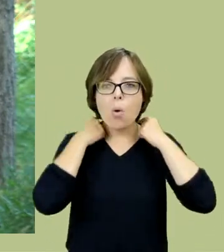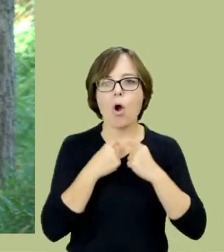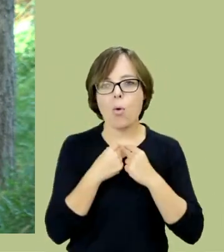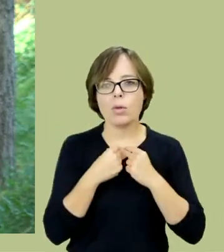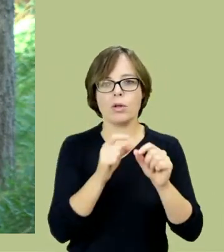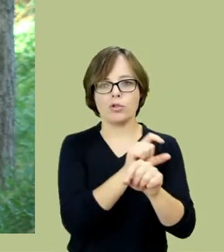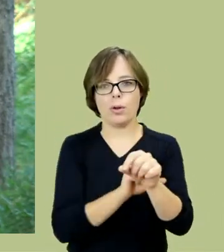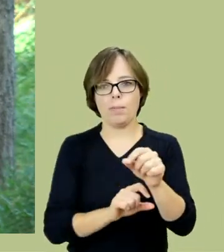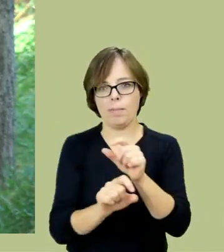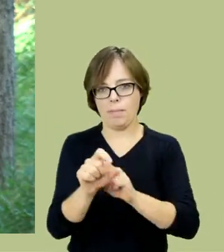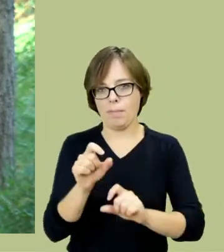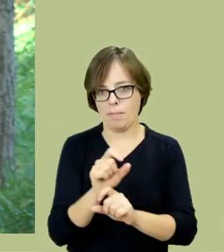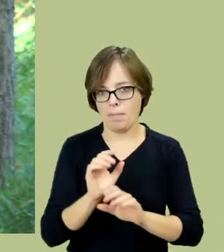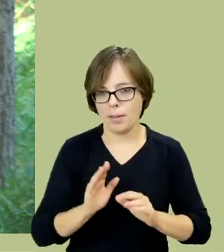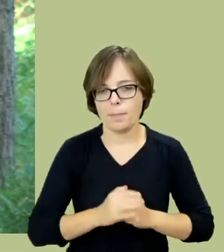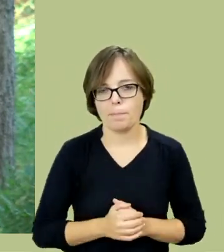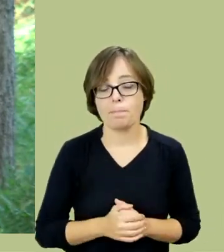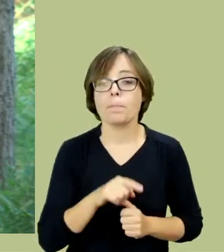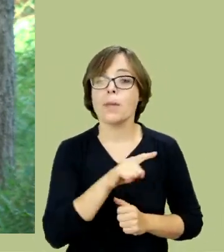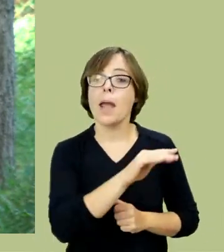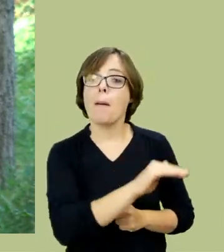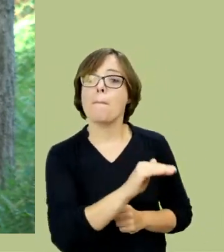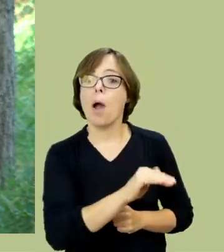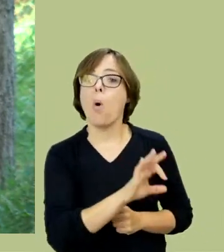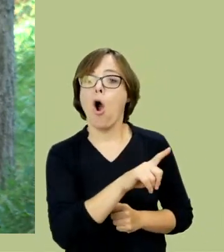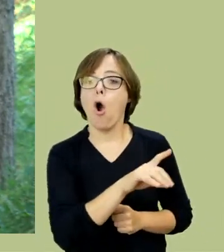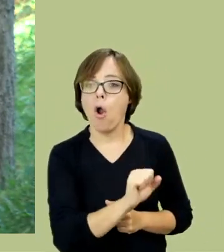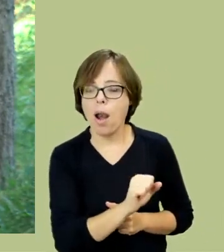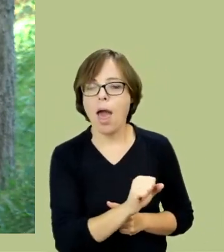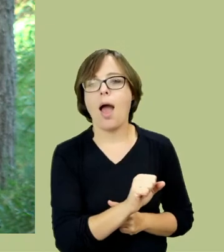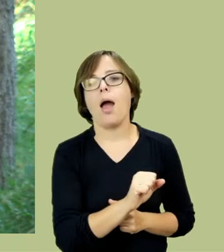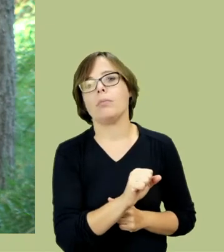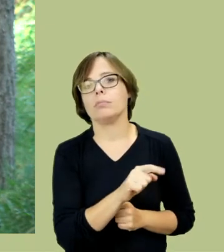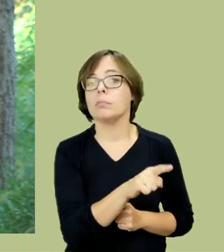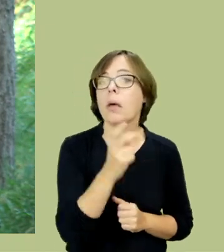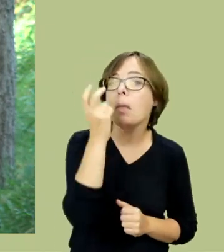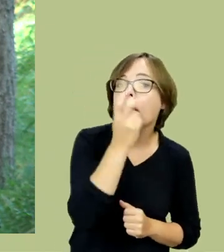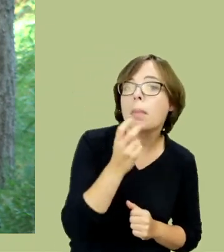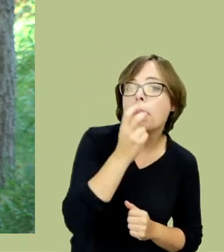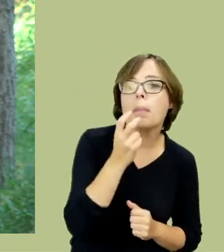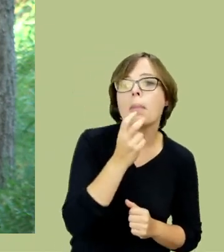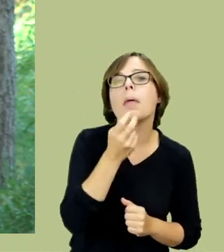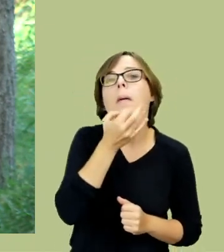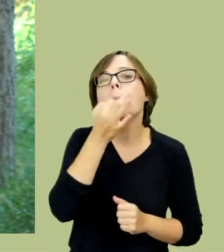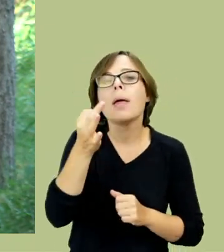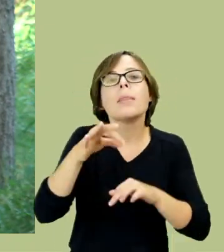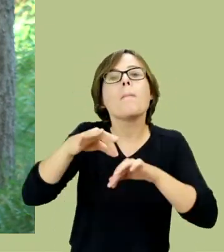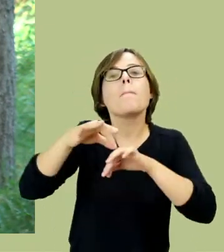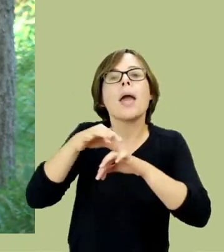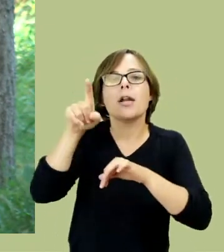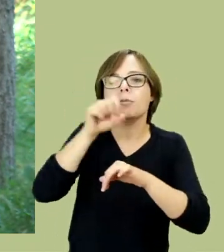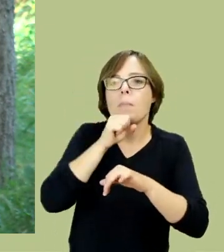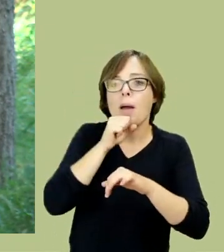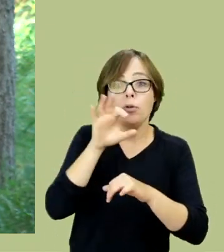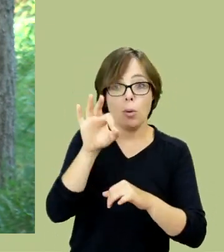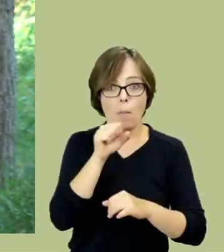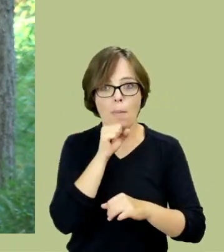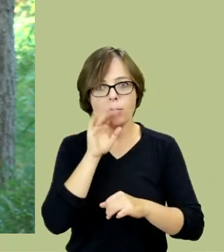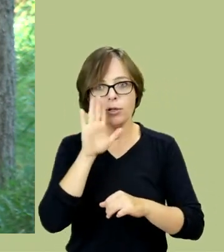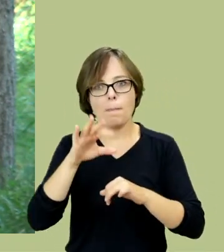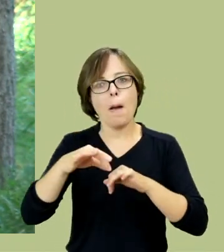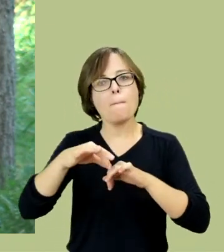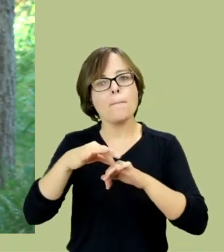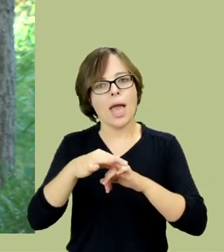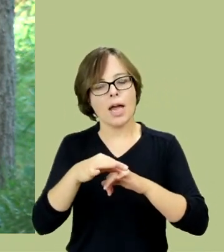mankietami. Kiedy mała Ola kręciła się przy niej i bardzo zaciekawiona była pierścieniem, ponieważ babka jej nosiła pierścień